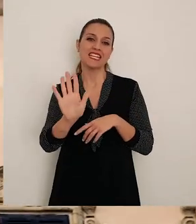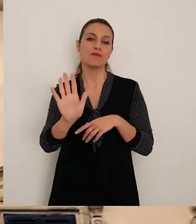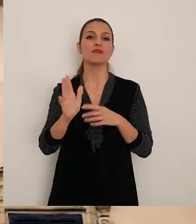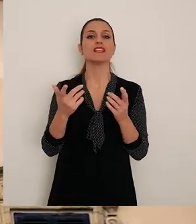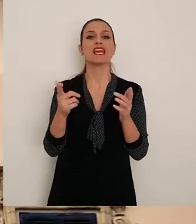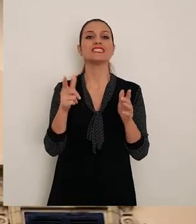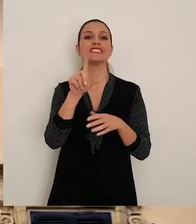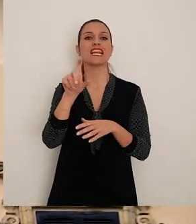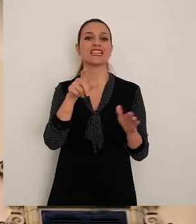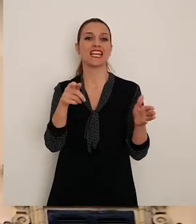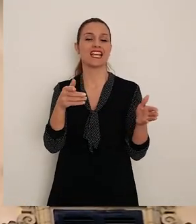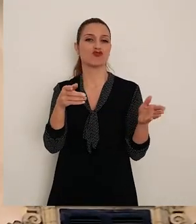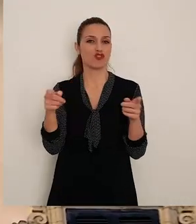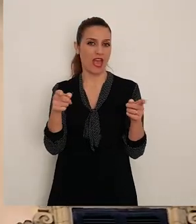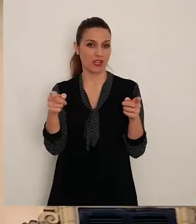è sospeso un angelo.